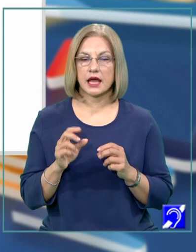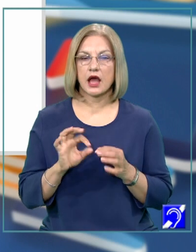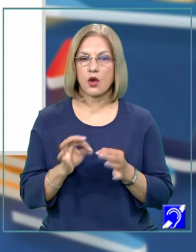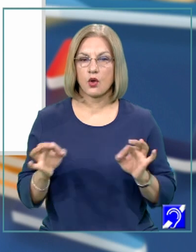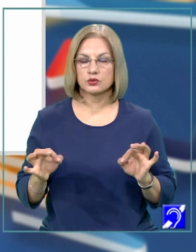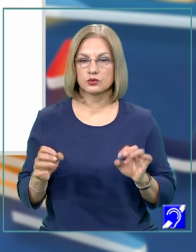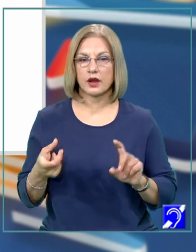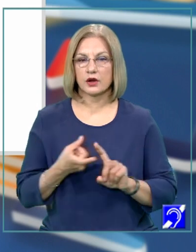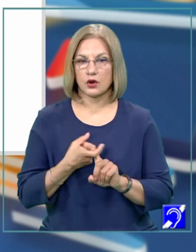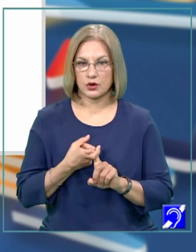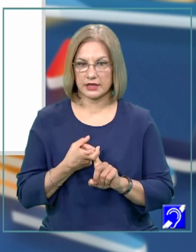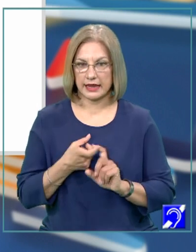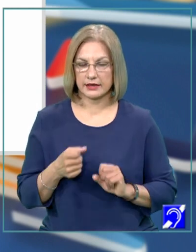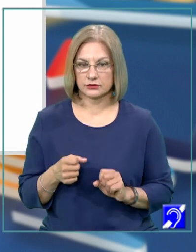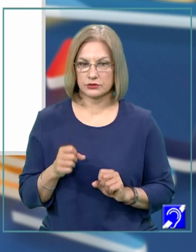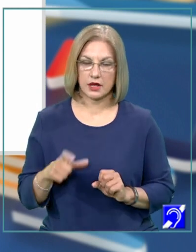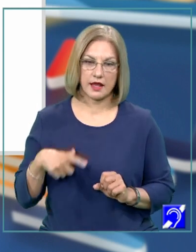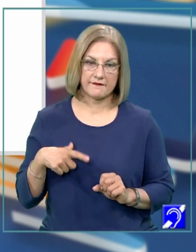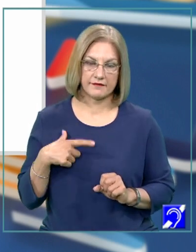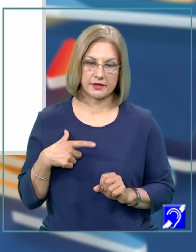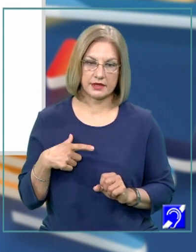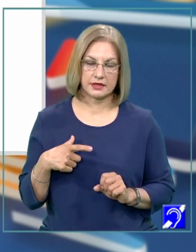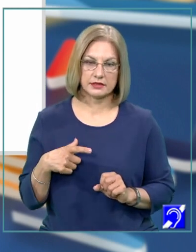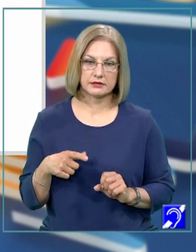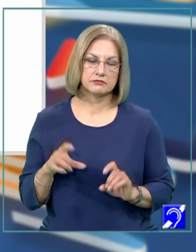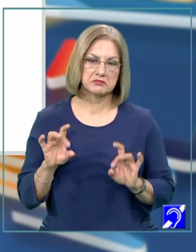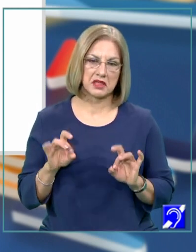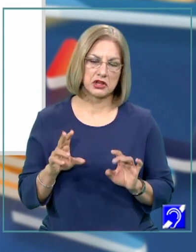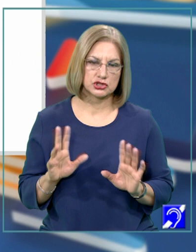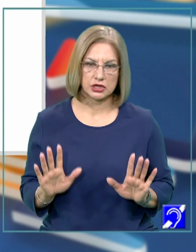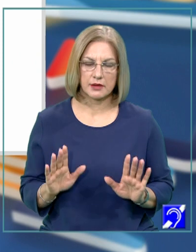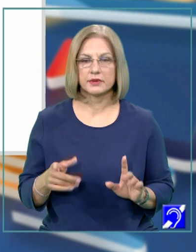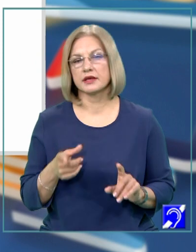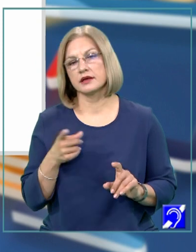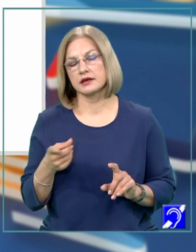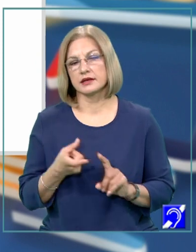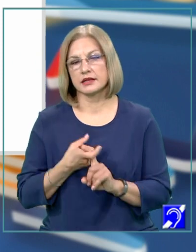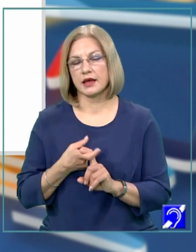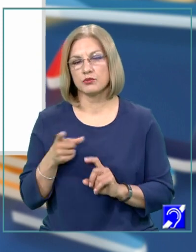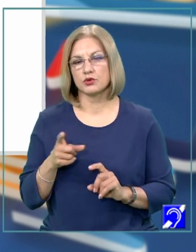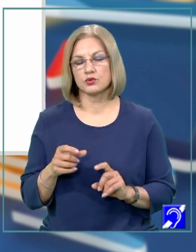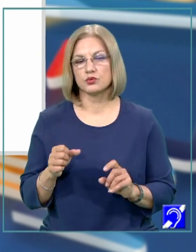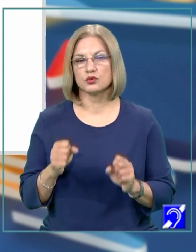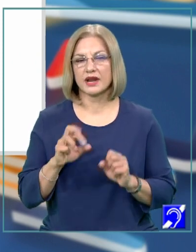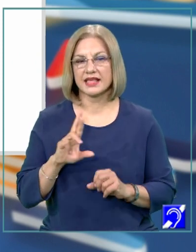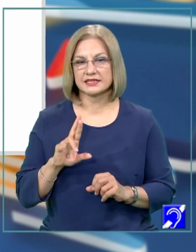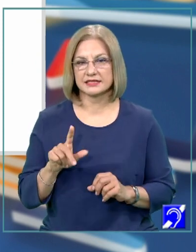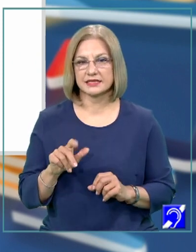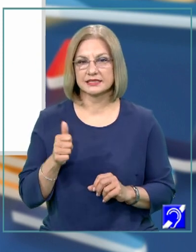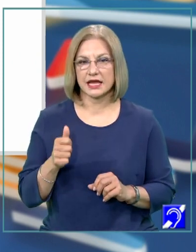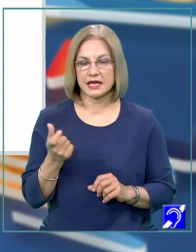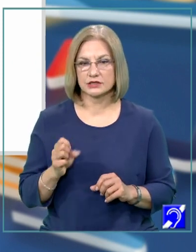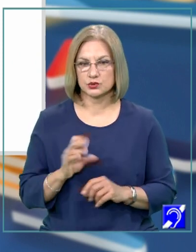legătură ca fiind neglijabilă în raport cu rezistența internă a sursei